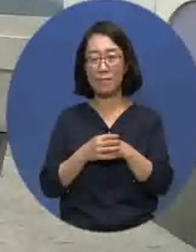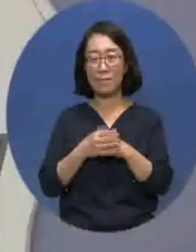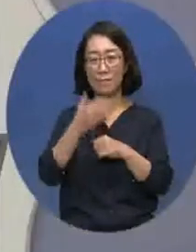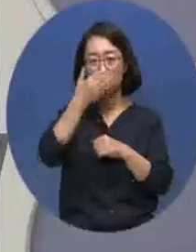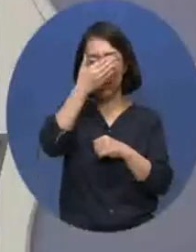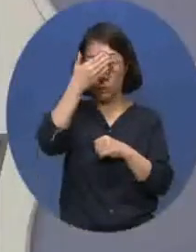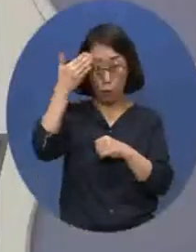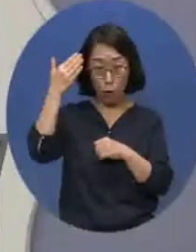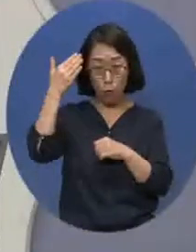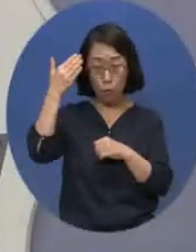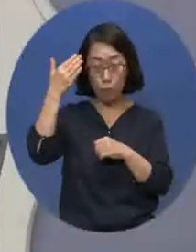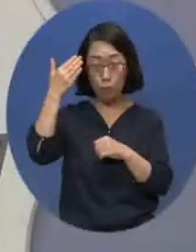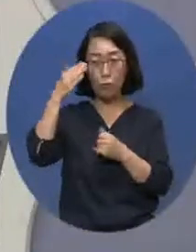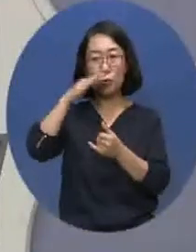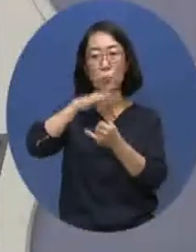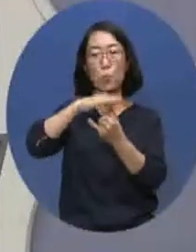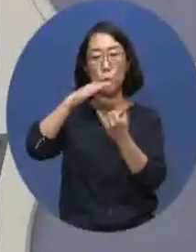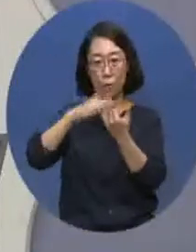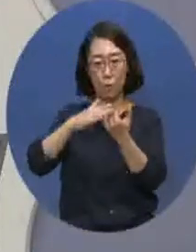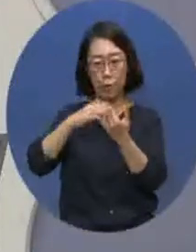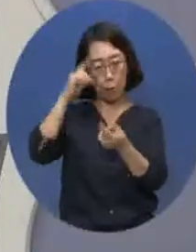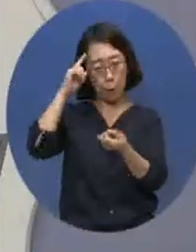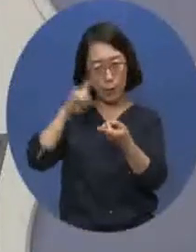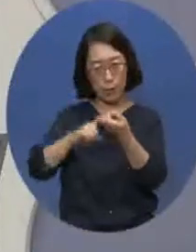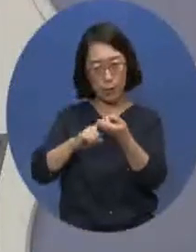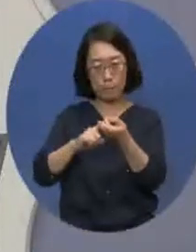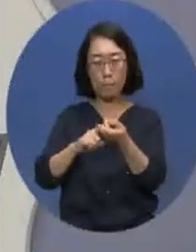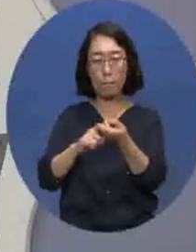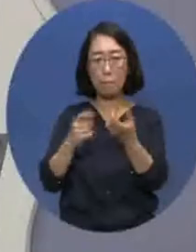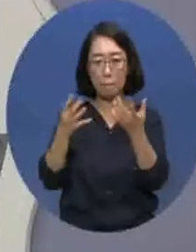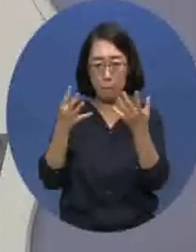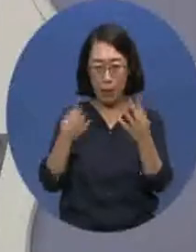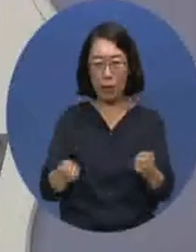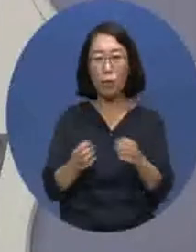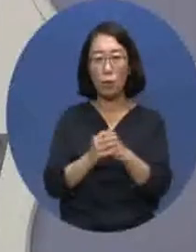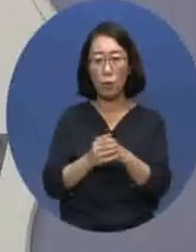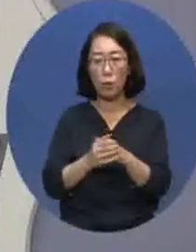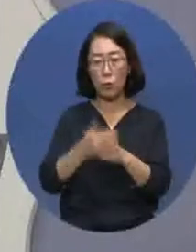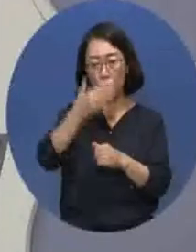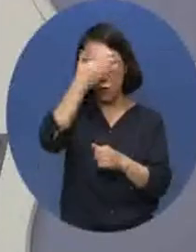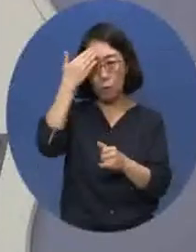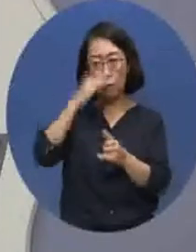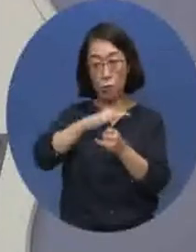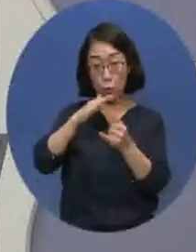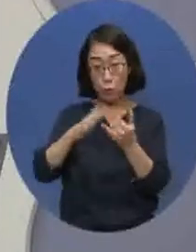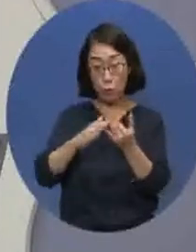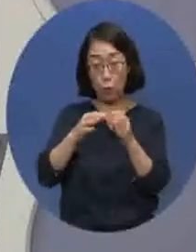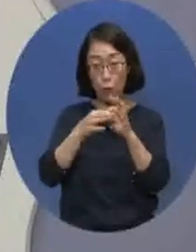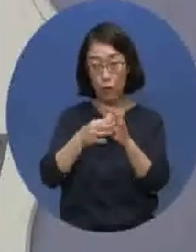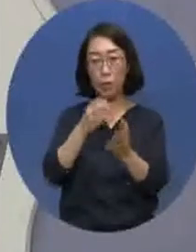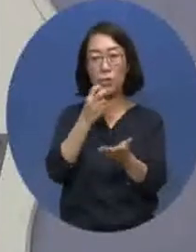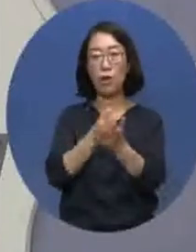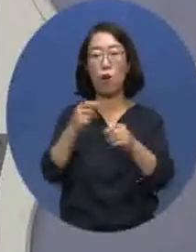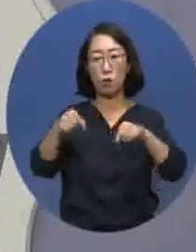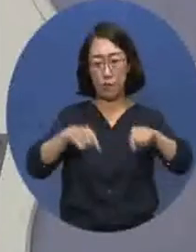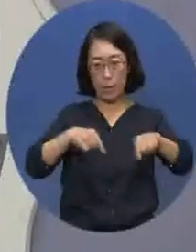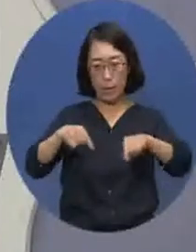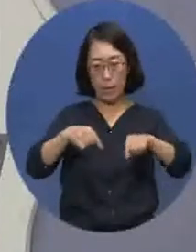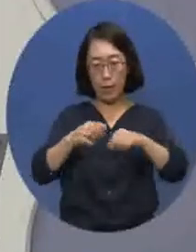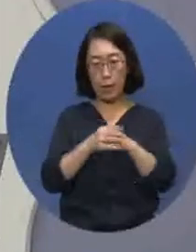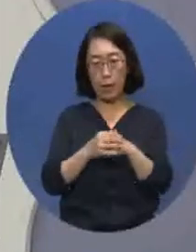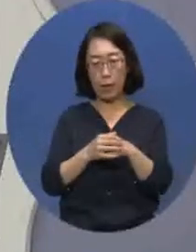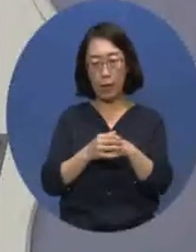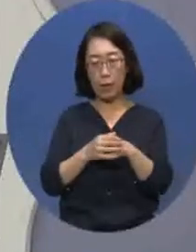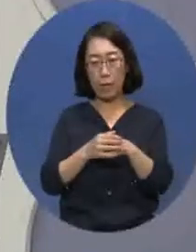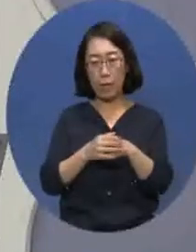청년들 청소년들에게 관심이 많았습니다 그래서 청소년 정책을 을 만들어서